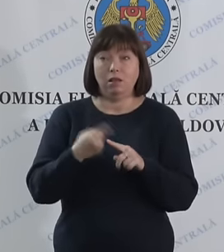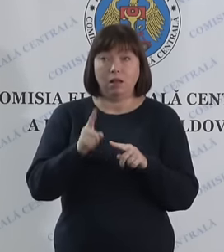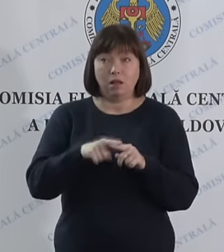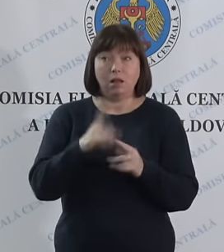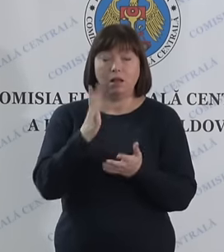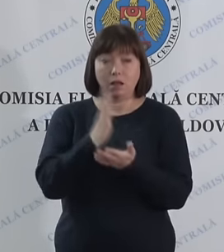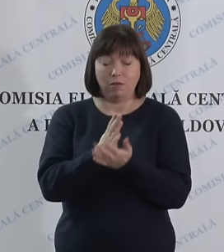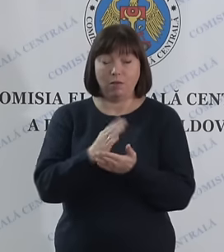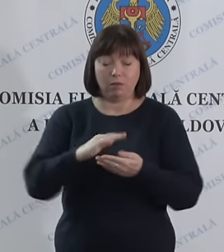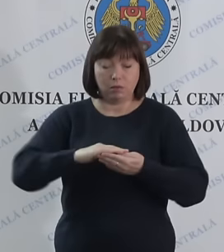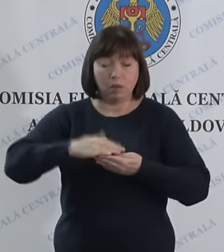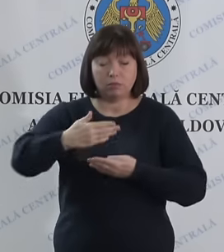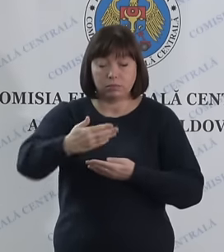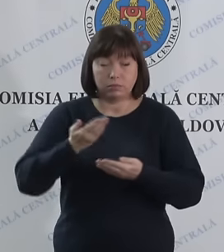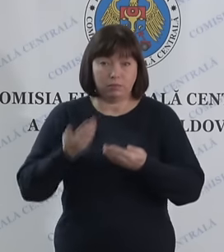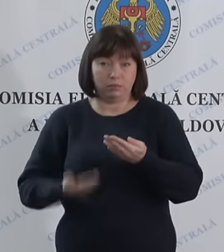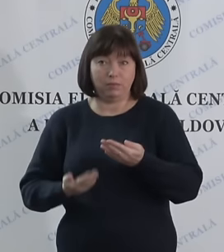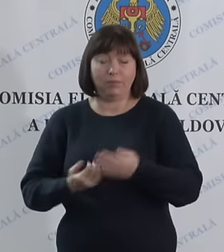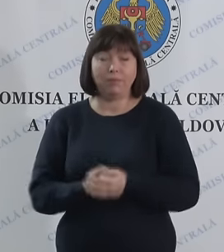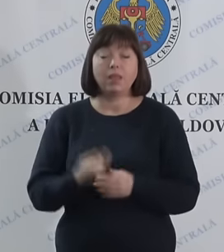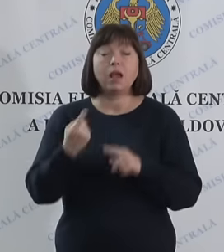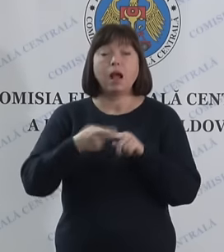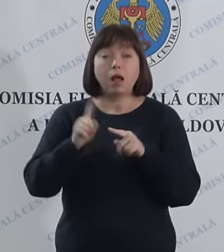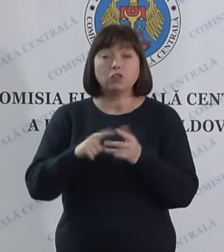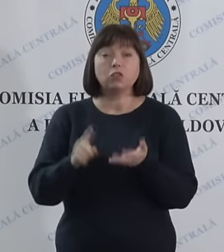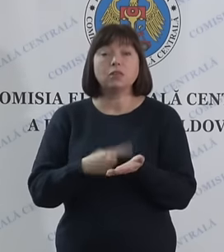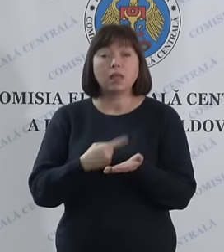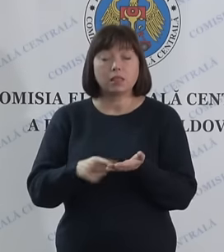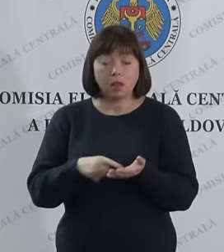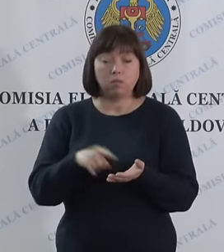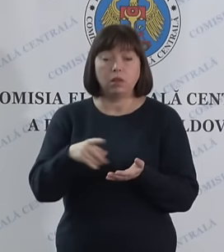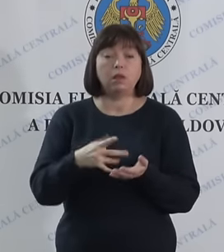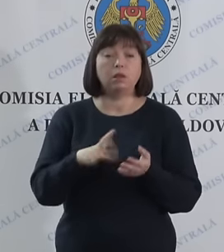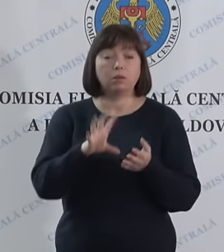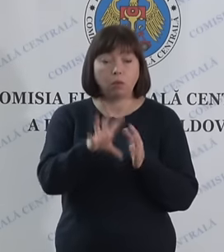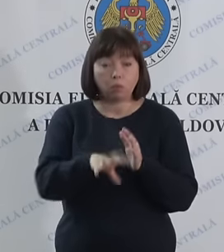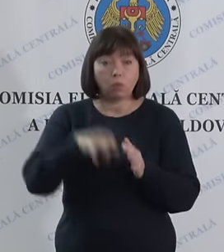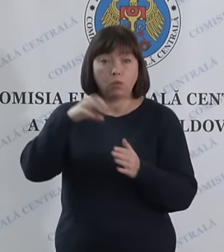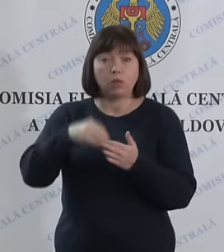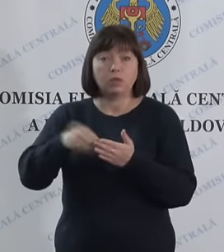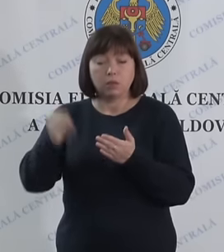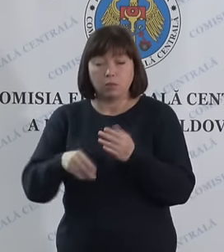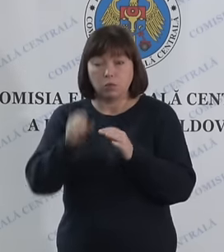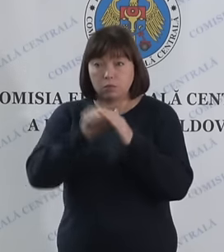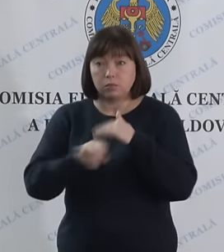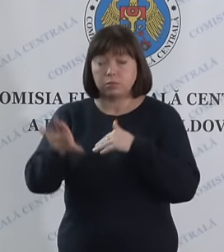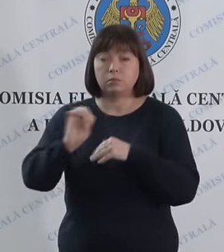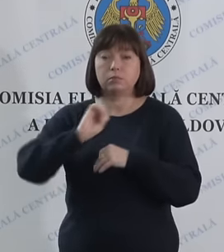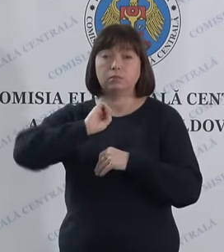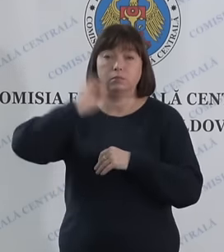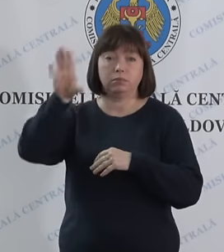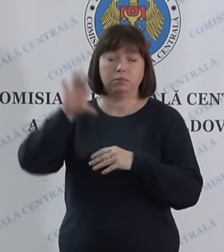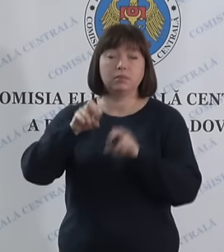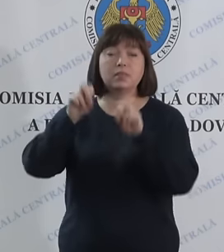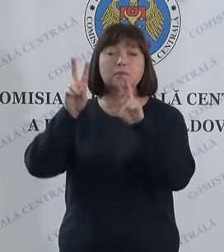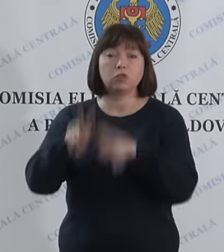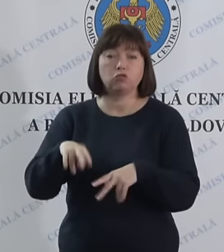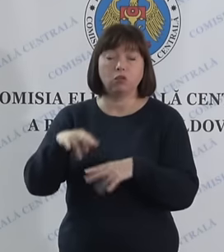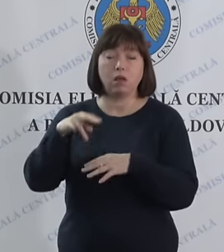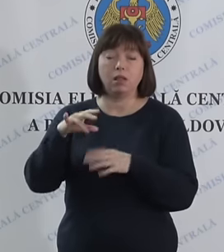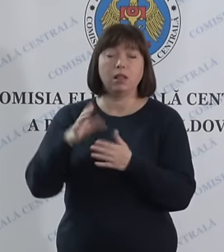fața laptopurilor. Aceste tablete preiau semnătura, semnătura este încărcată și transmisă pe serverul de